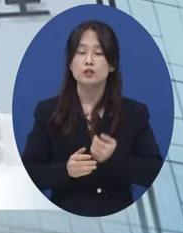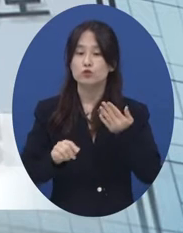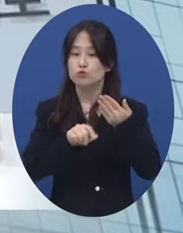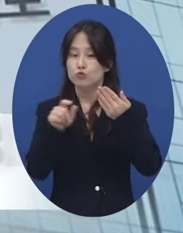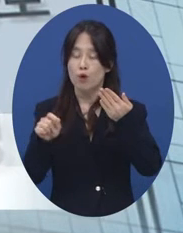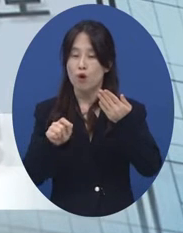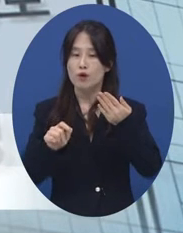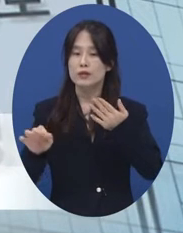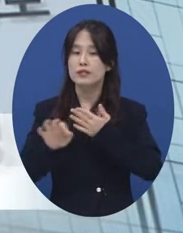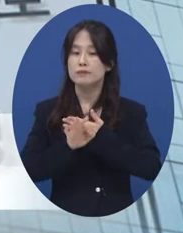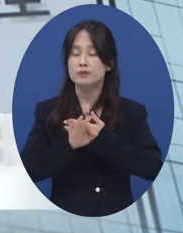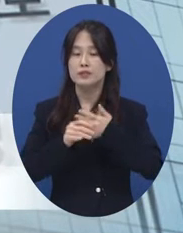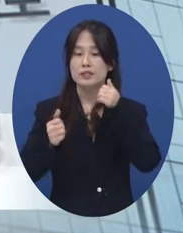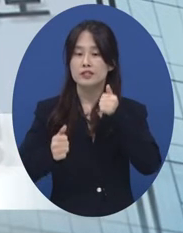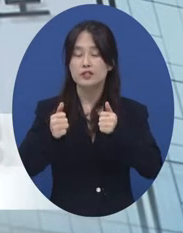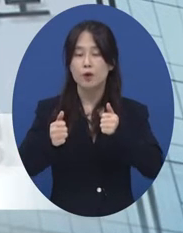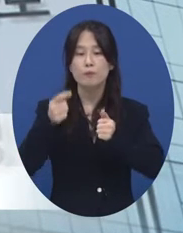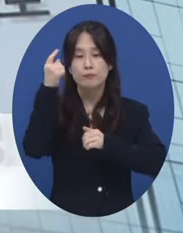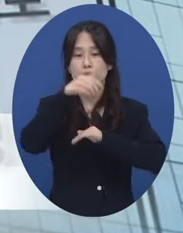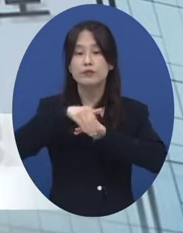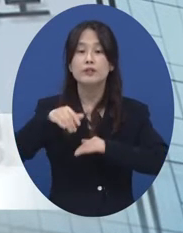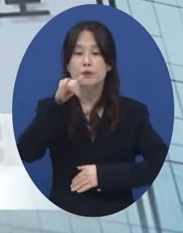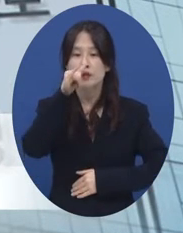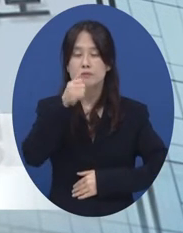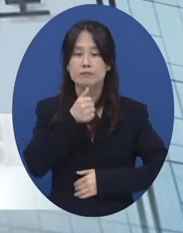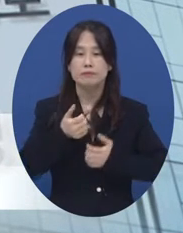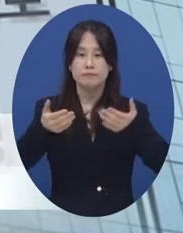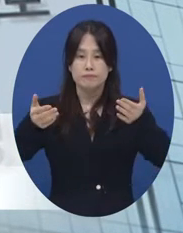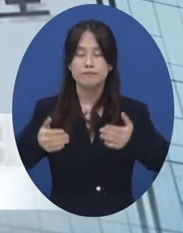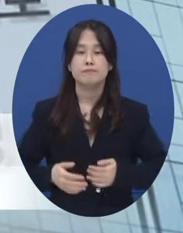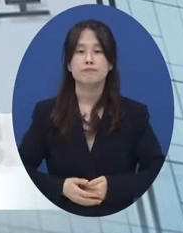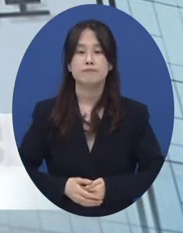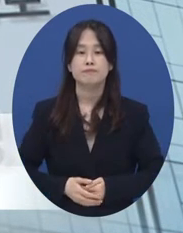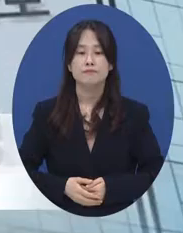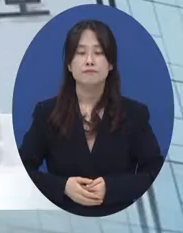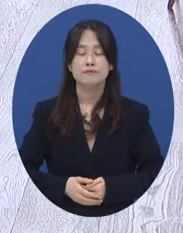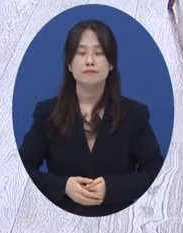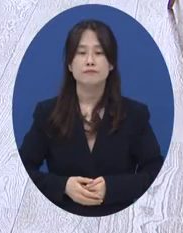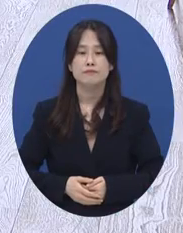베타테스트를 진행한 단 계획입니다 부 영 3 기자가 취재했습니다